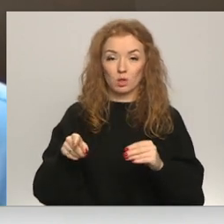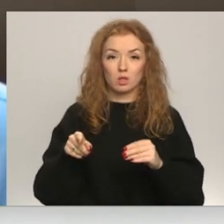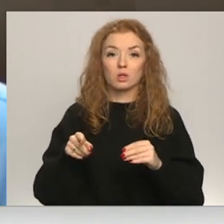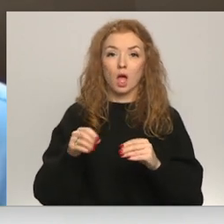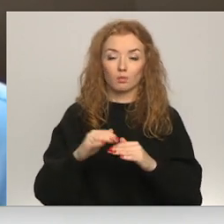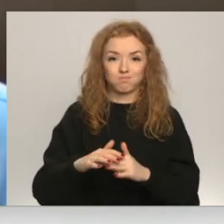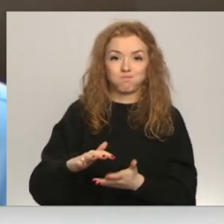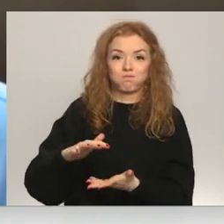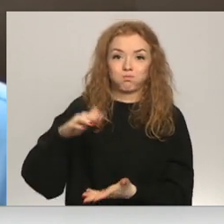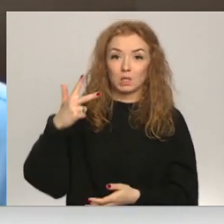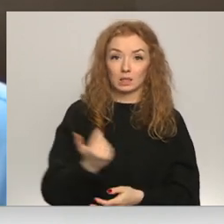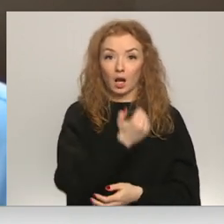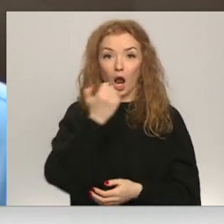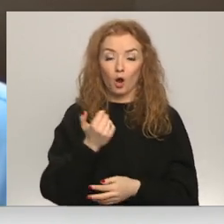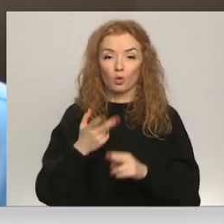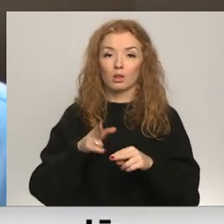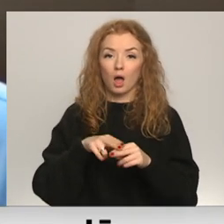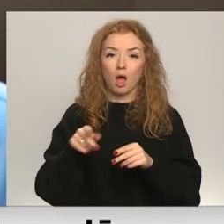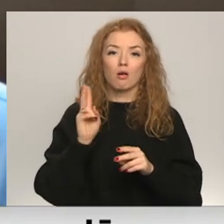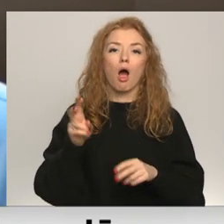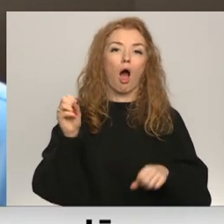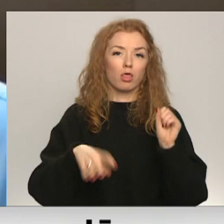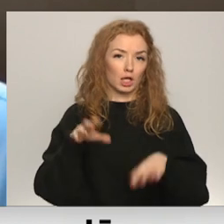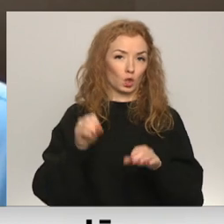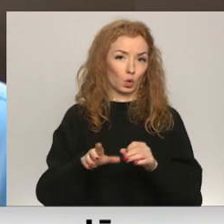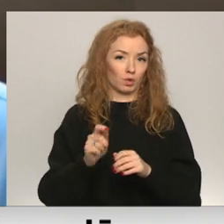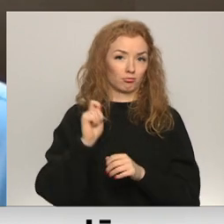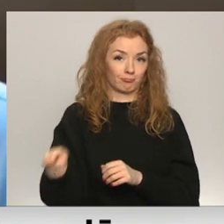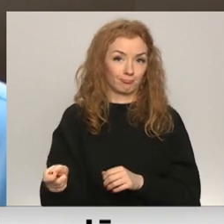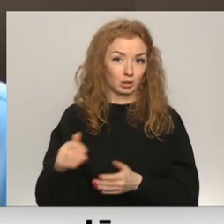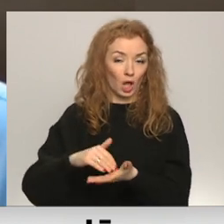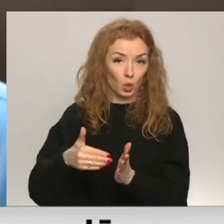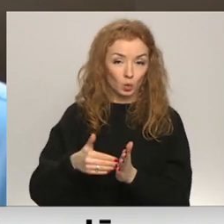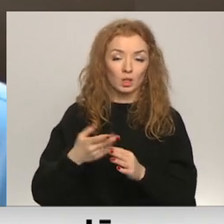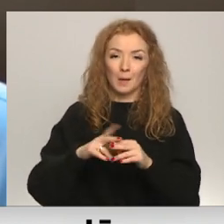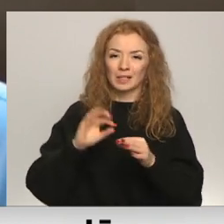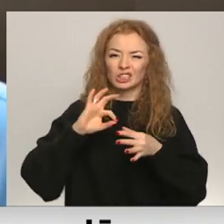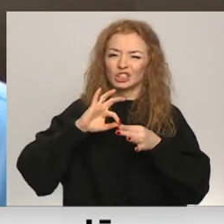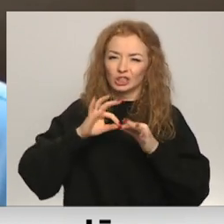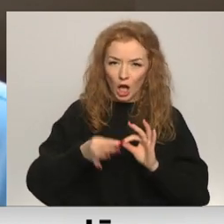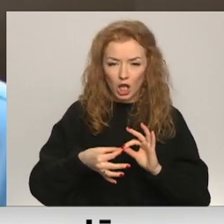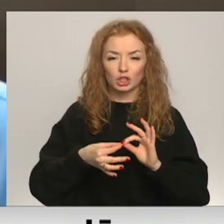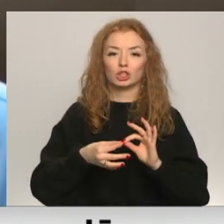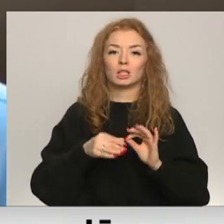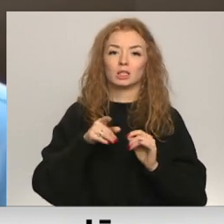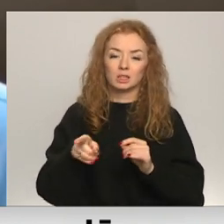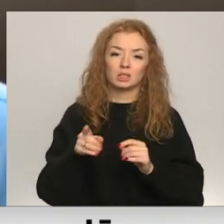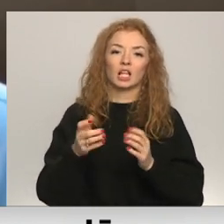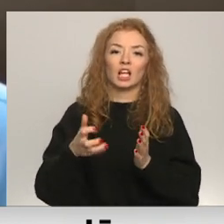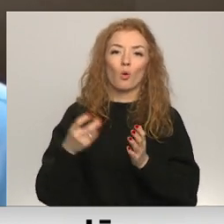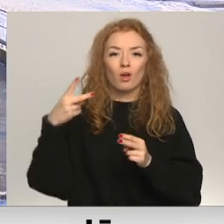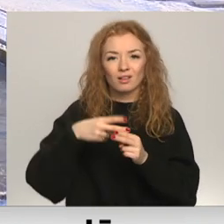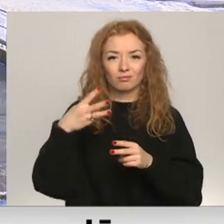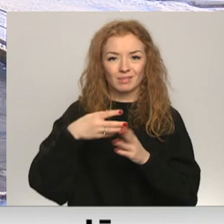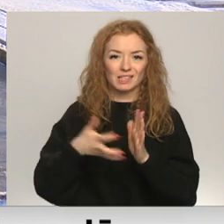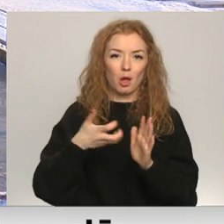3 gadus, tas tiek klasificēts kā atkritumi. Līdz ar to tām ir daudz sarežģītāk šis utilizācijas vai izmantošanas